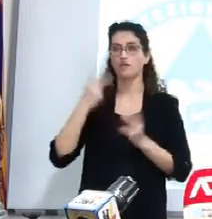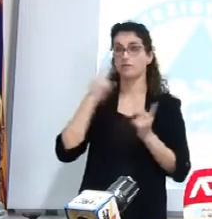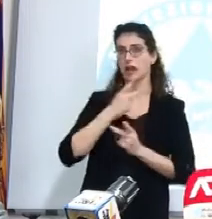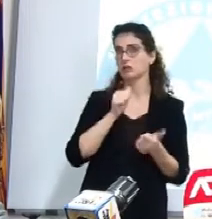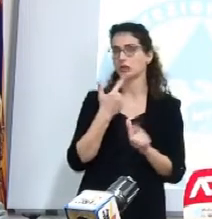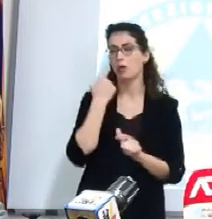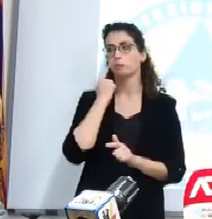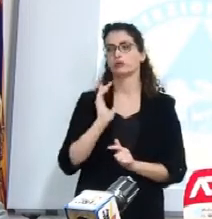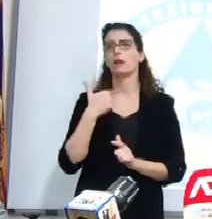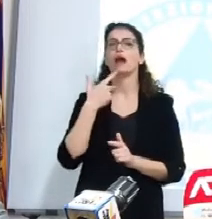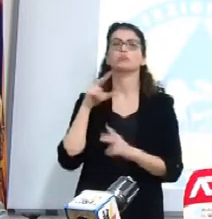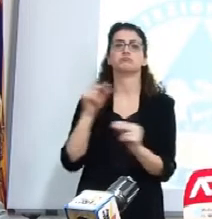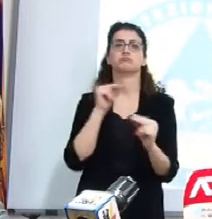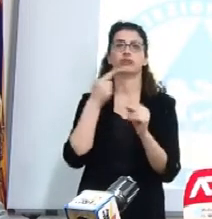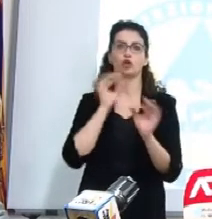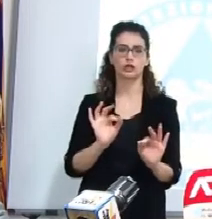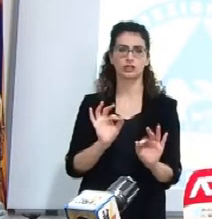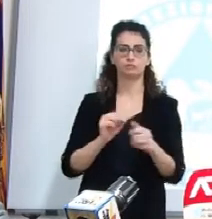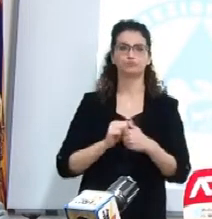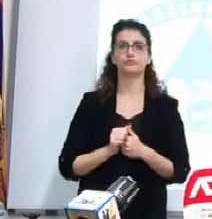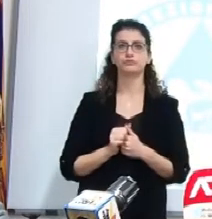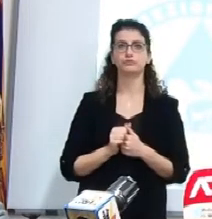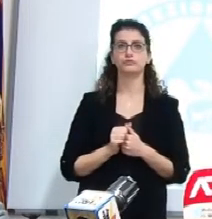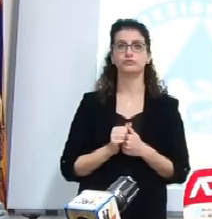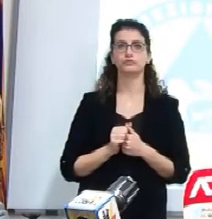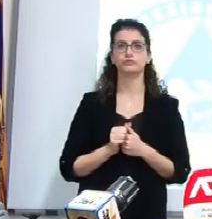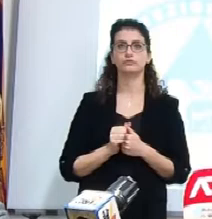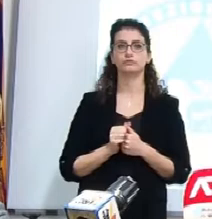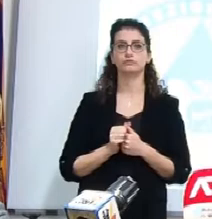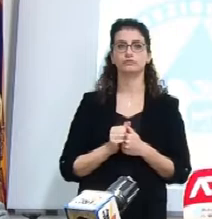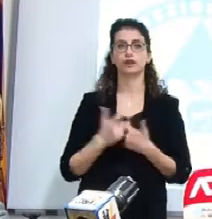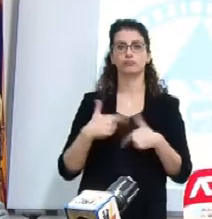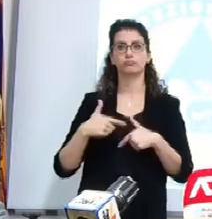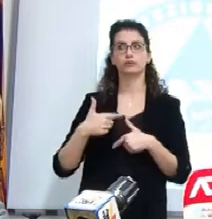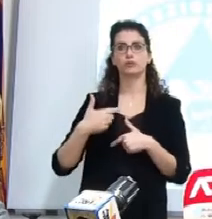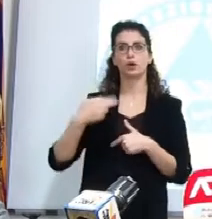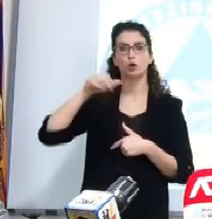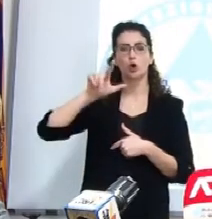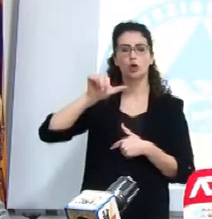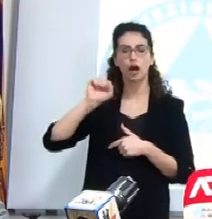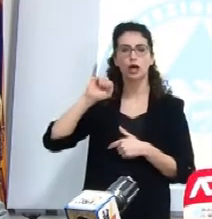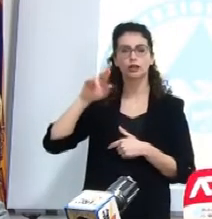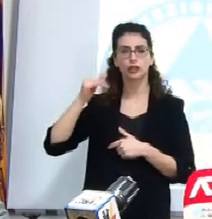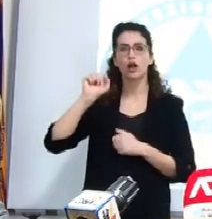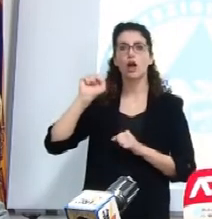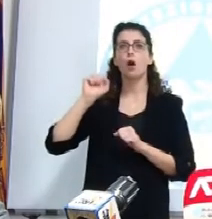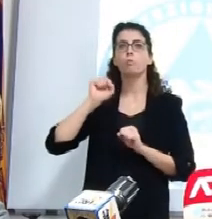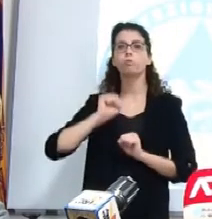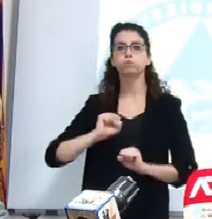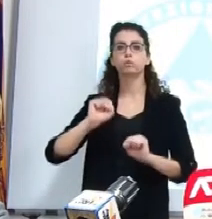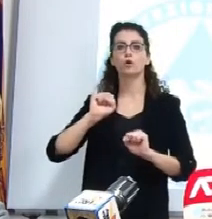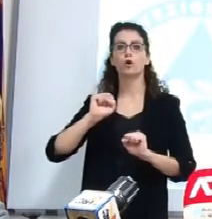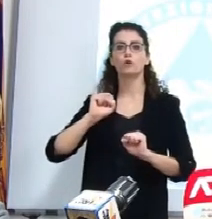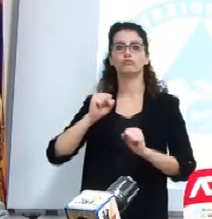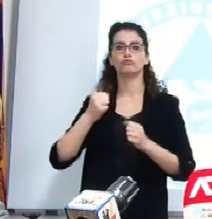diciamo questo è quello che ci viene comunicato e è un'arma che può essere estremamente utile coniugata con tutto quello che